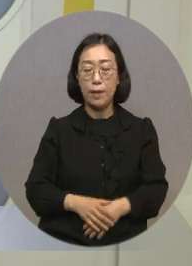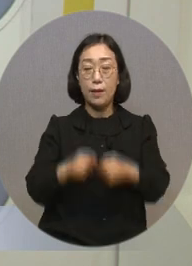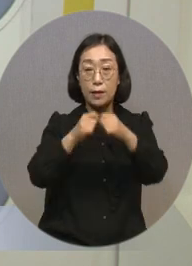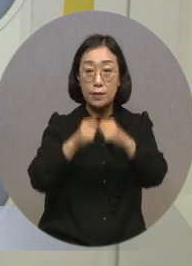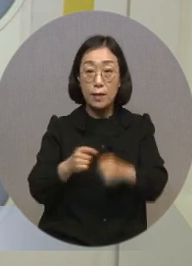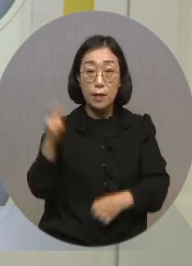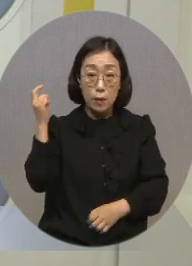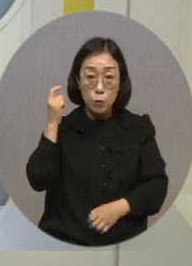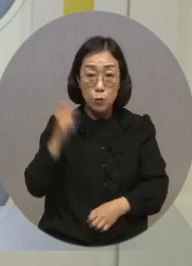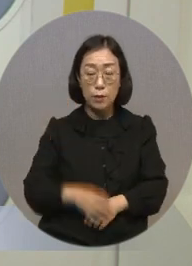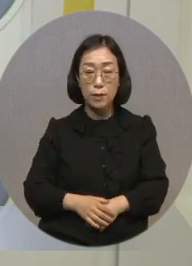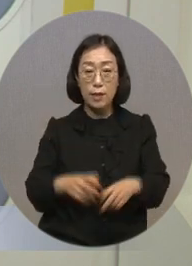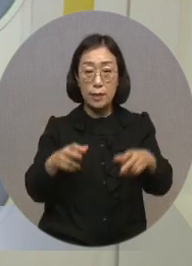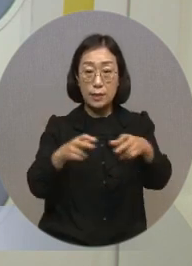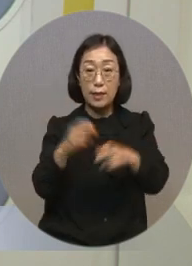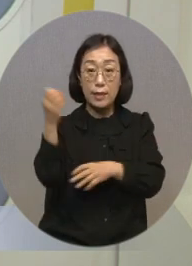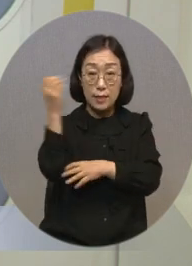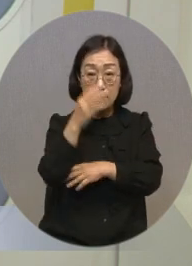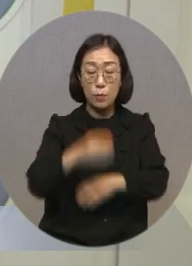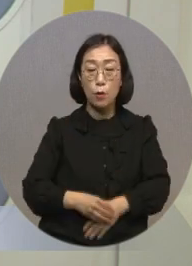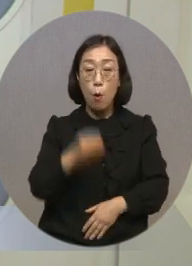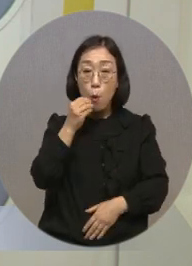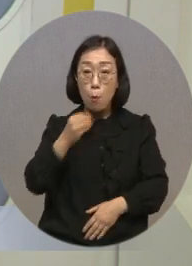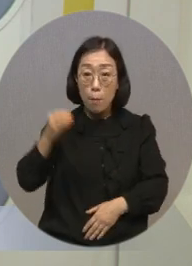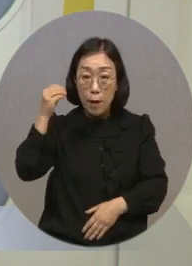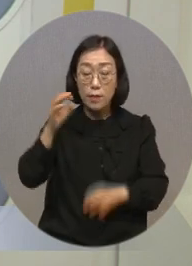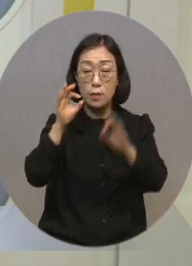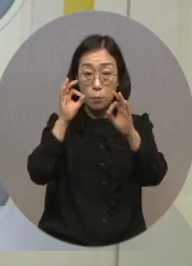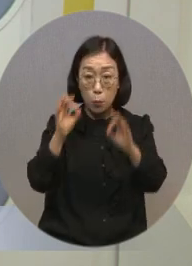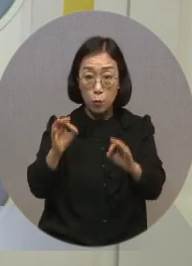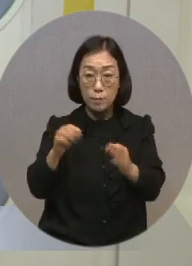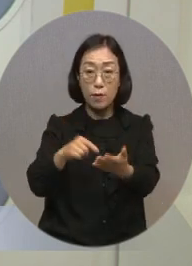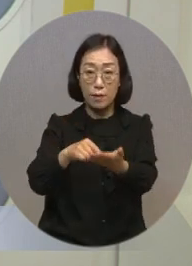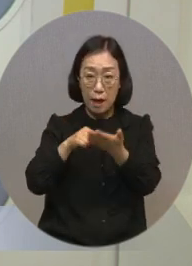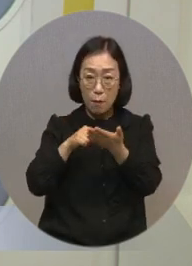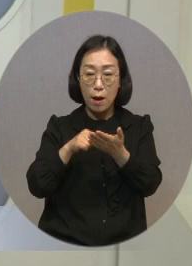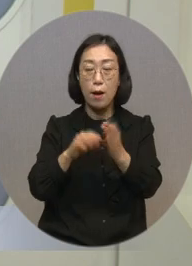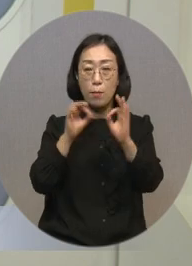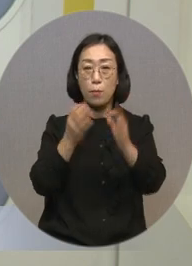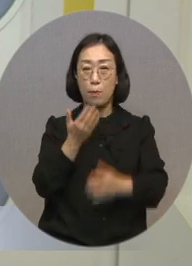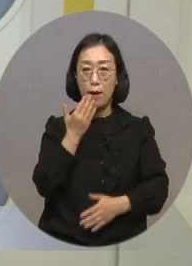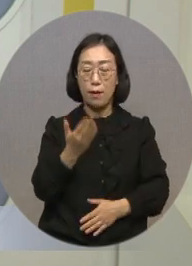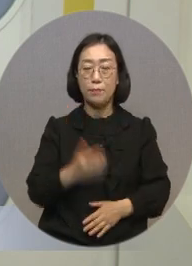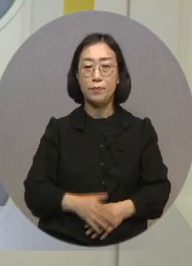자세한 뉴스는 장애인 신문과 웰페어뉴스 홈페이지를 통해 확인할 수 있습니다